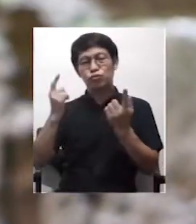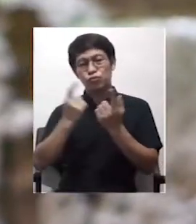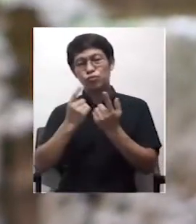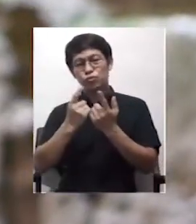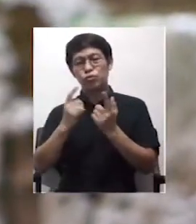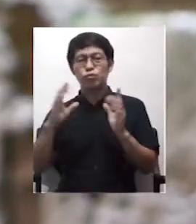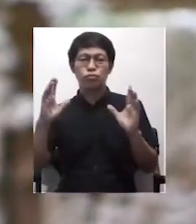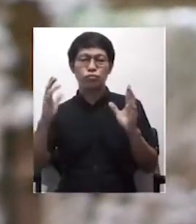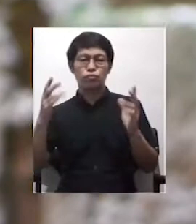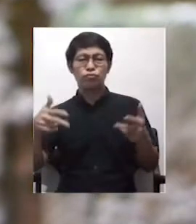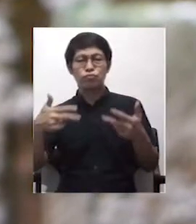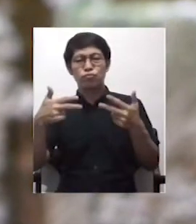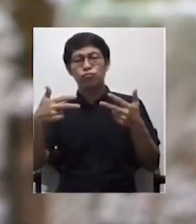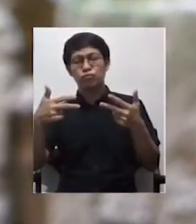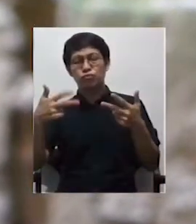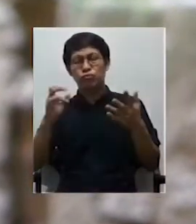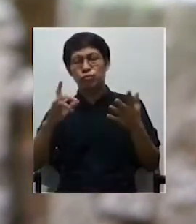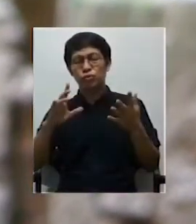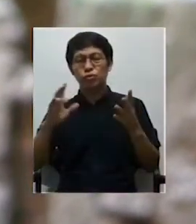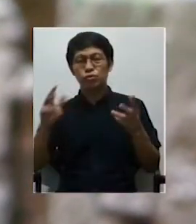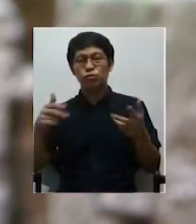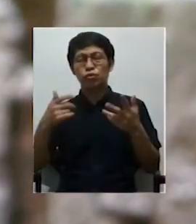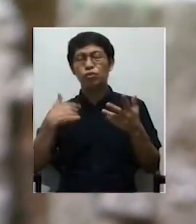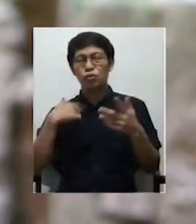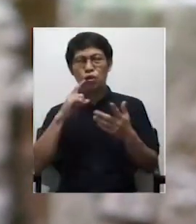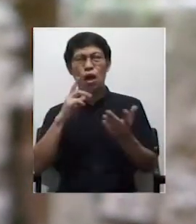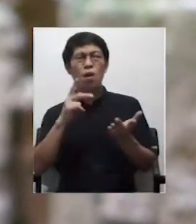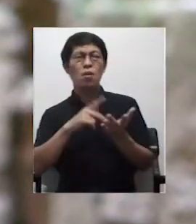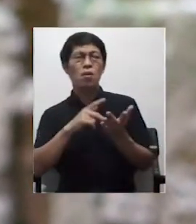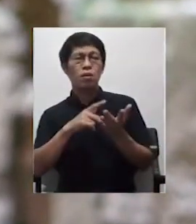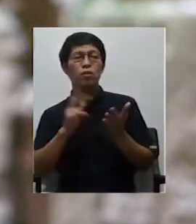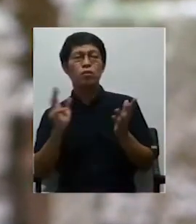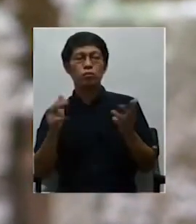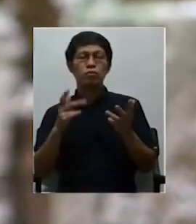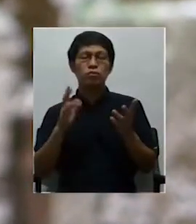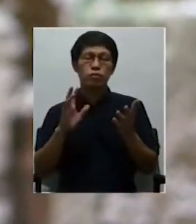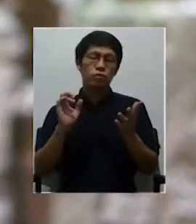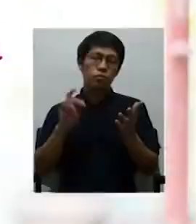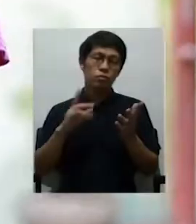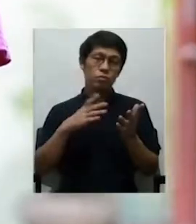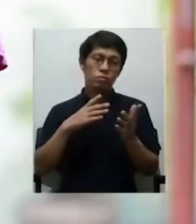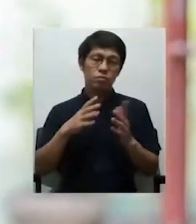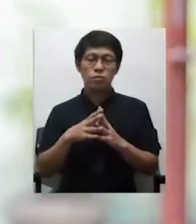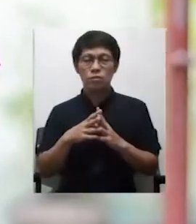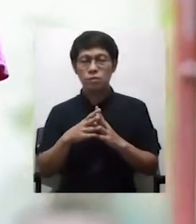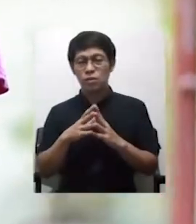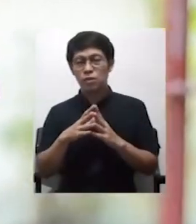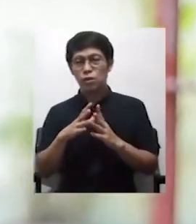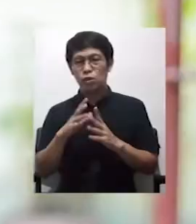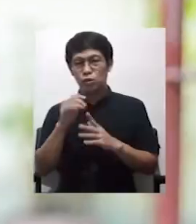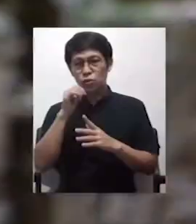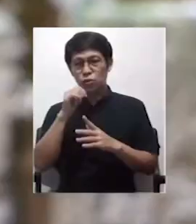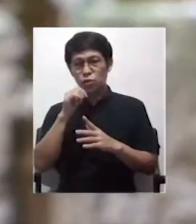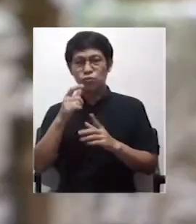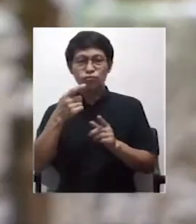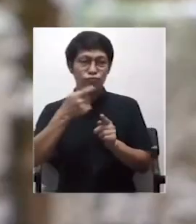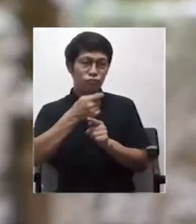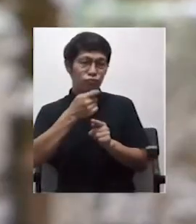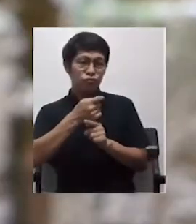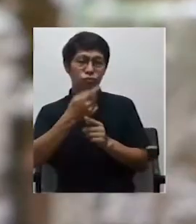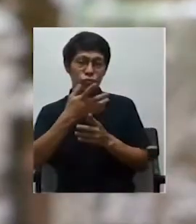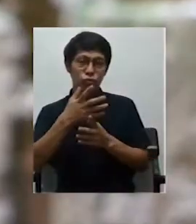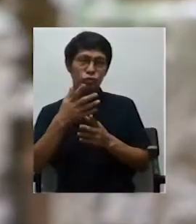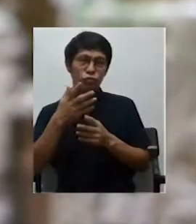Ako naman, parang ayokong kinaawaan ako. Kaya parang, lagi akong naiinis sa kanya. Minsan, binabato-bato ko na siya.